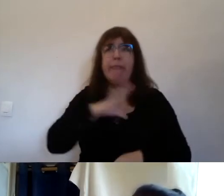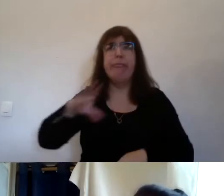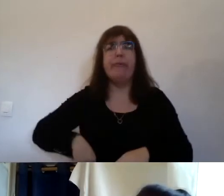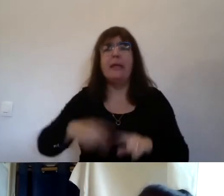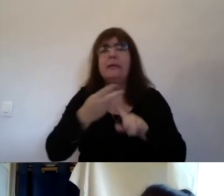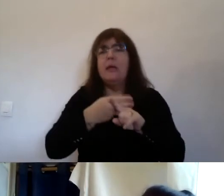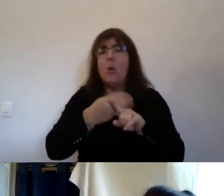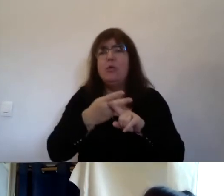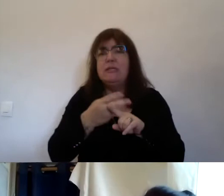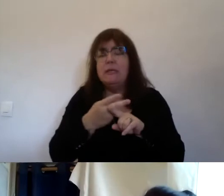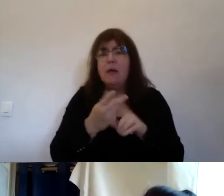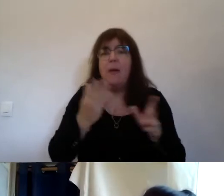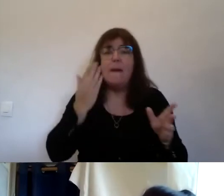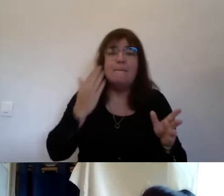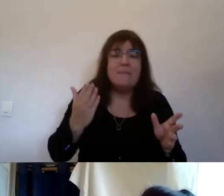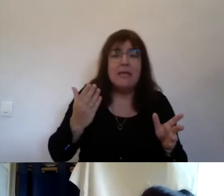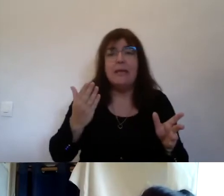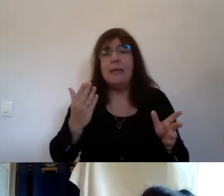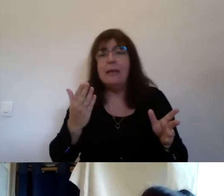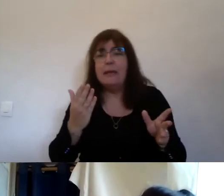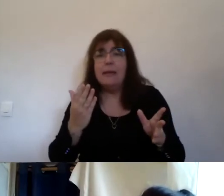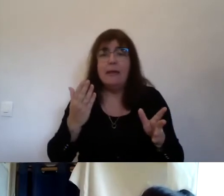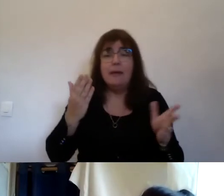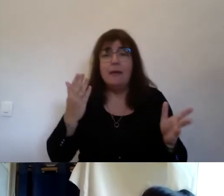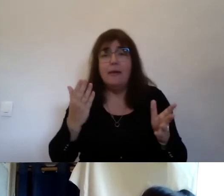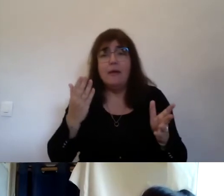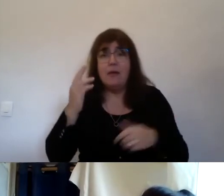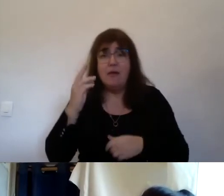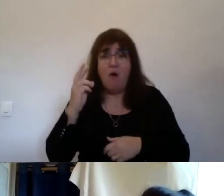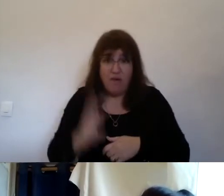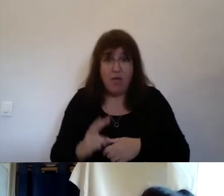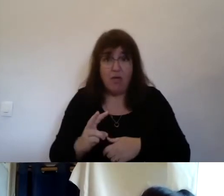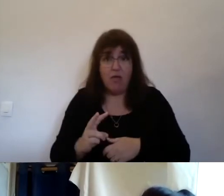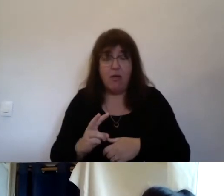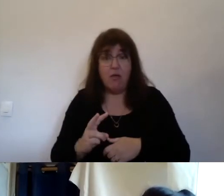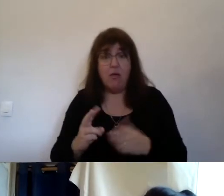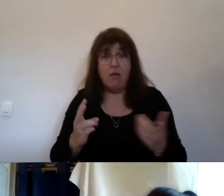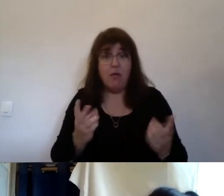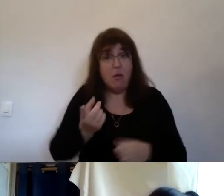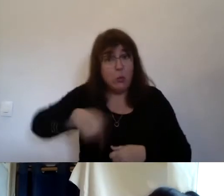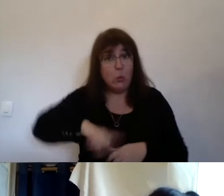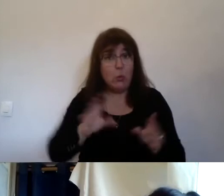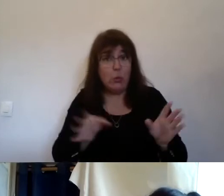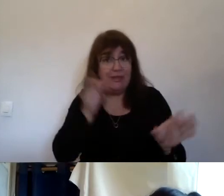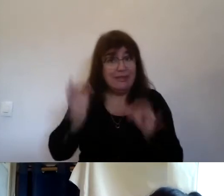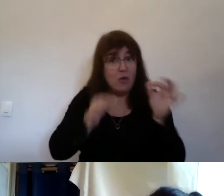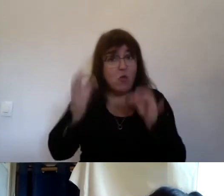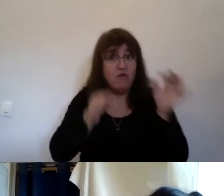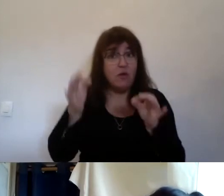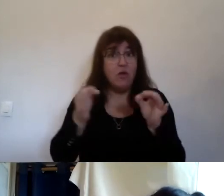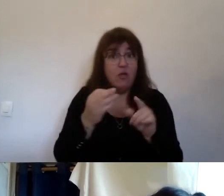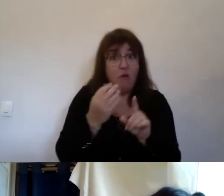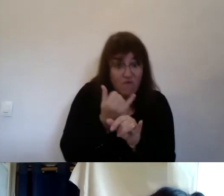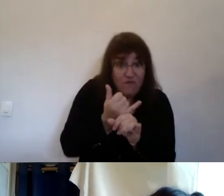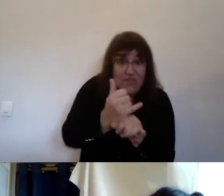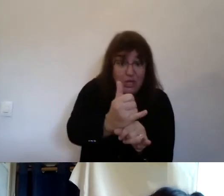auxquels recourir, dernier outil à convoquer. Et pourtant, nous avons découvert que ce virtuel que nous pensions